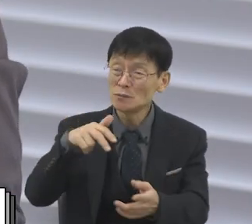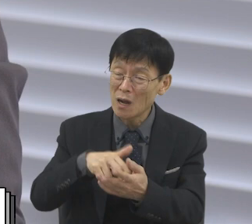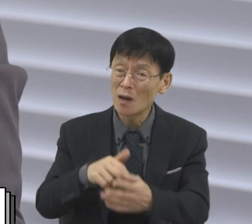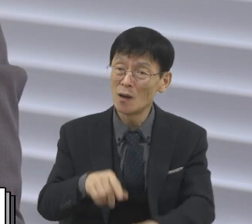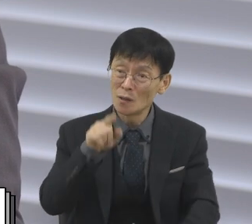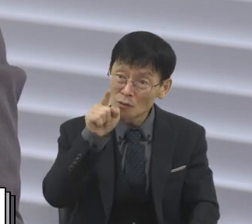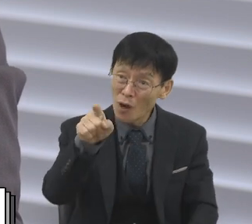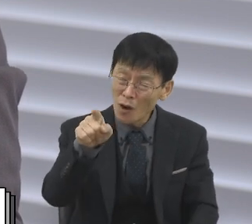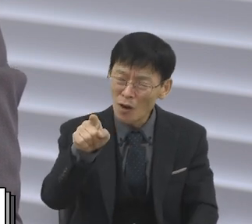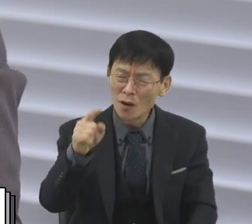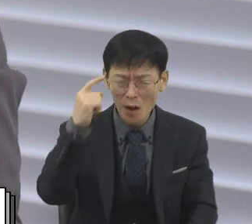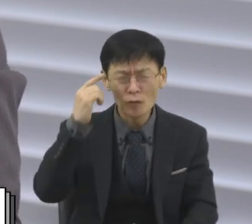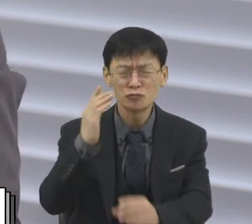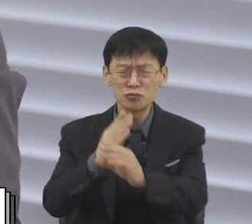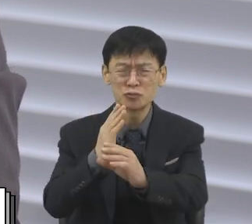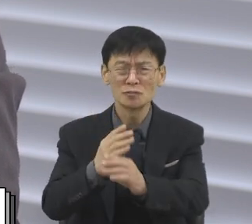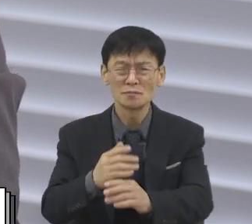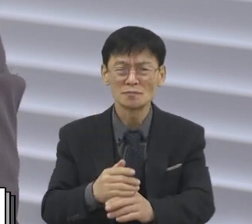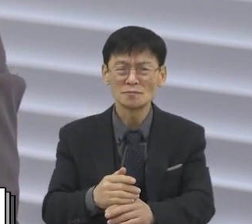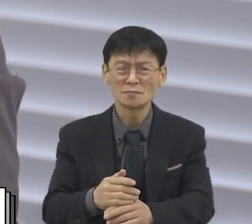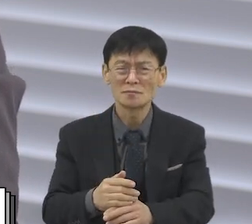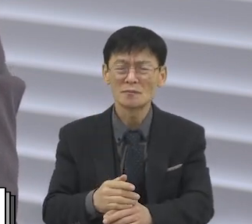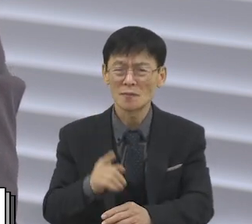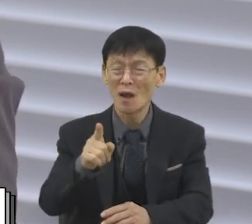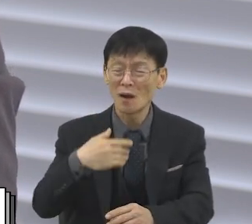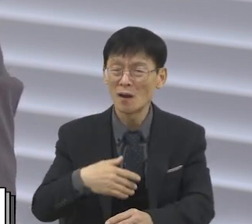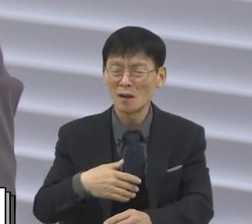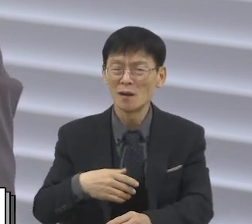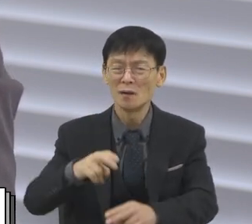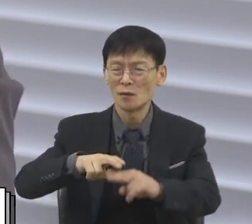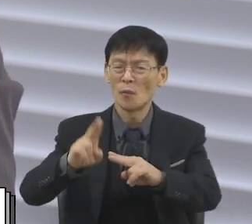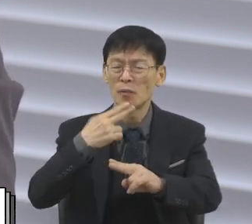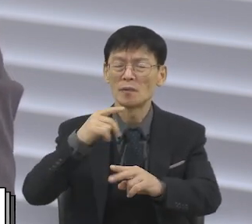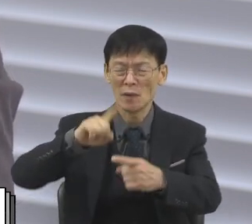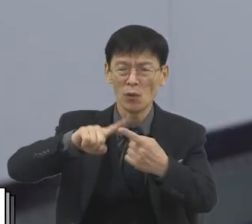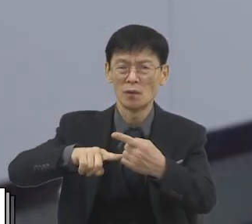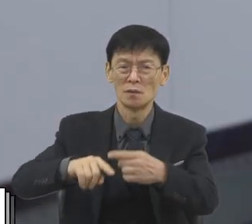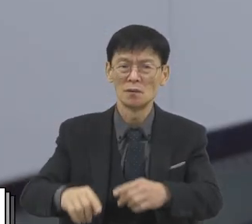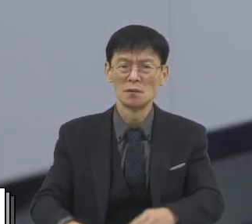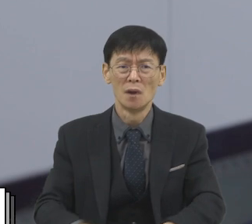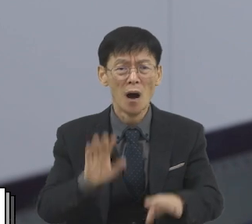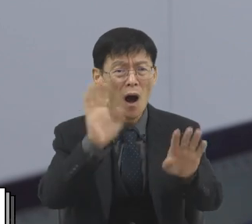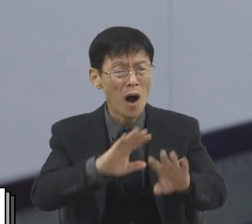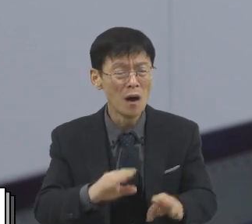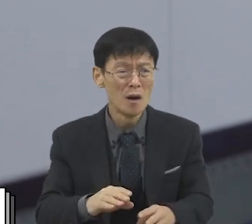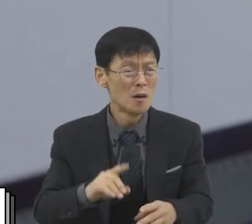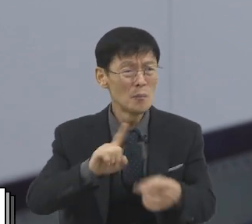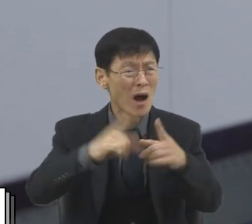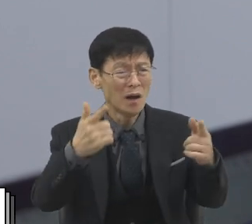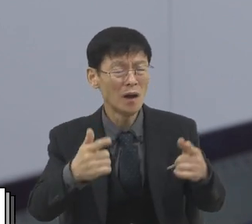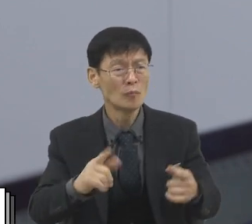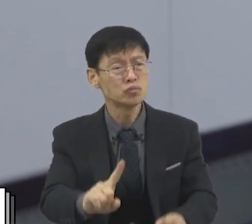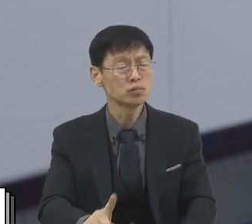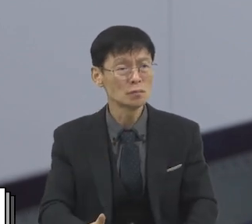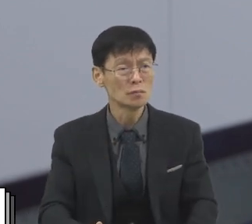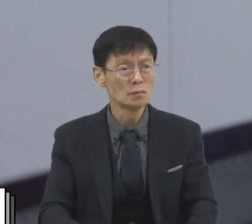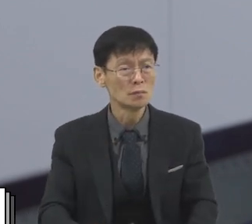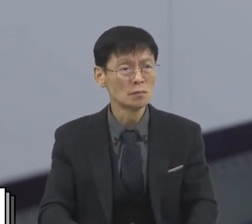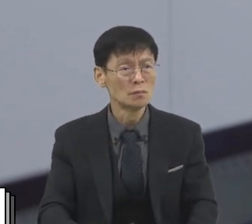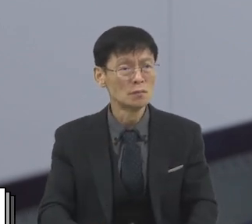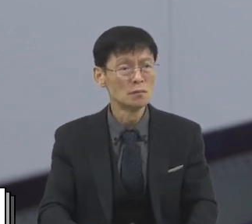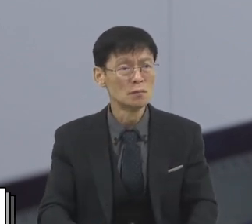회사도 여러 가지 고민이 많으니까 그래서 그런 거예요. 부장님, 이거 진짜 아닌 것